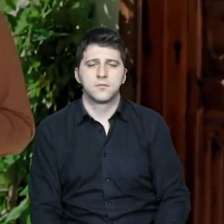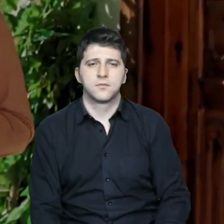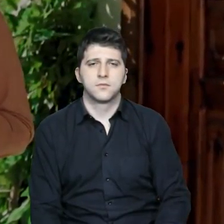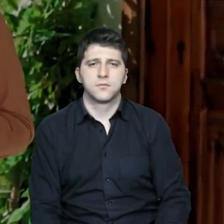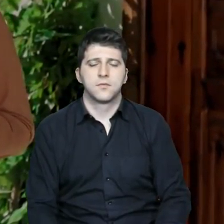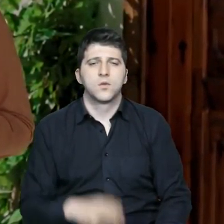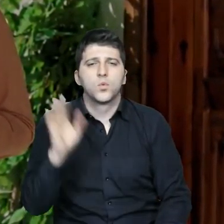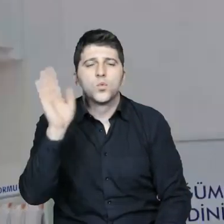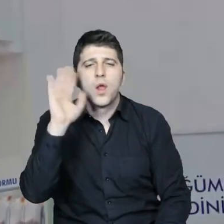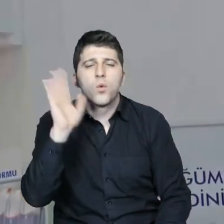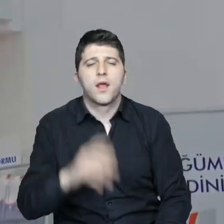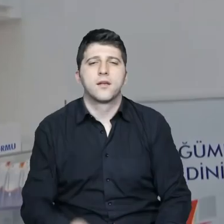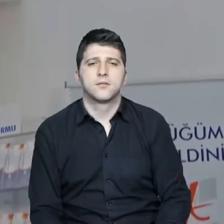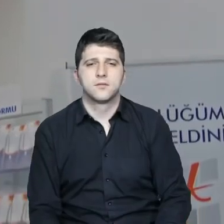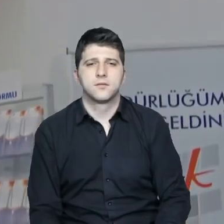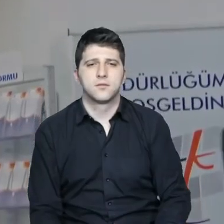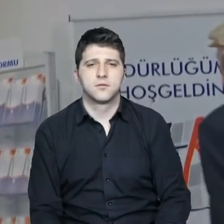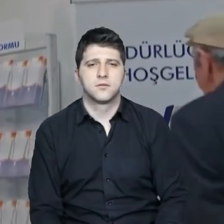Güle güle.